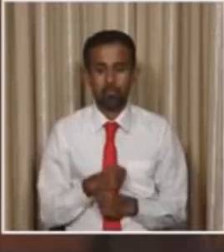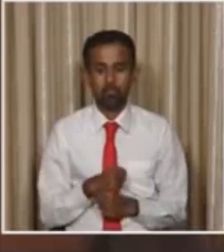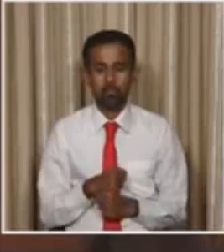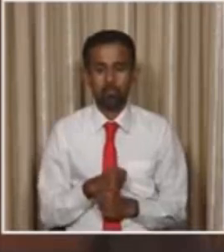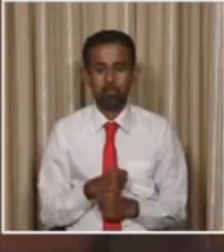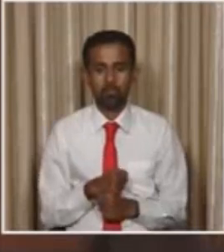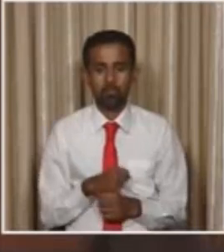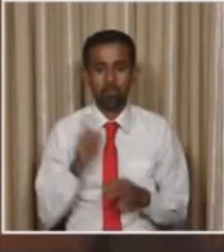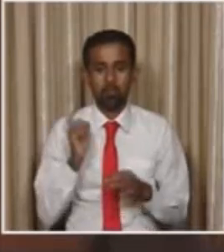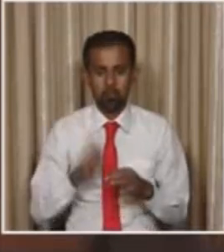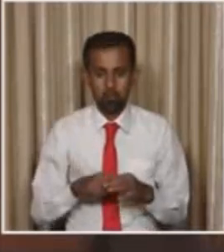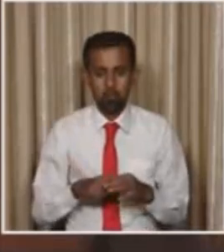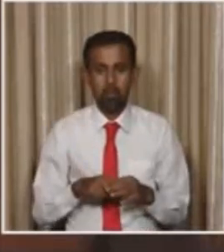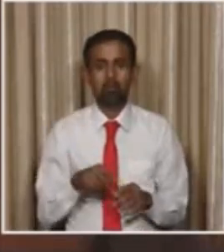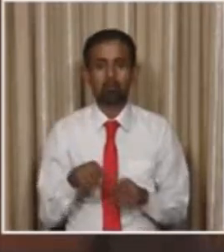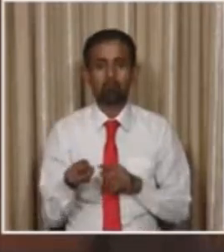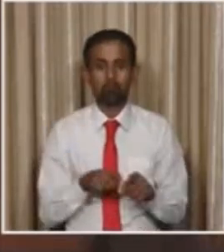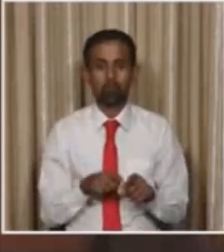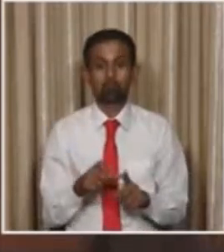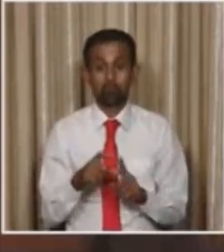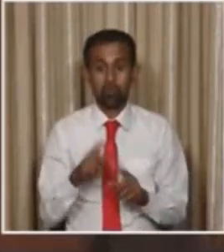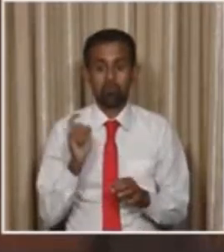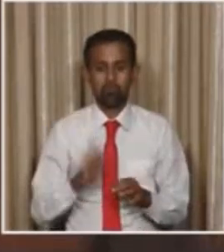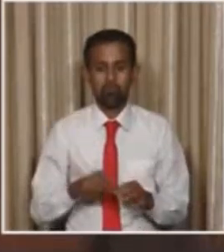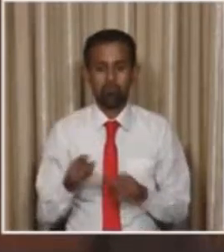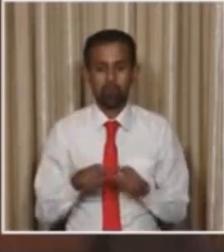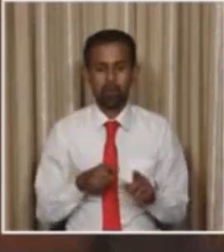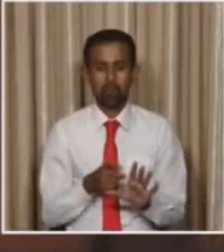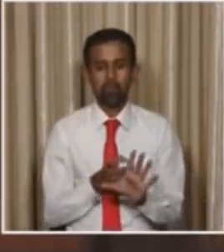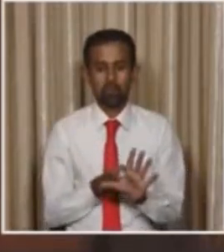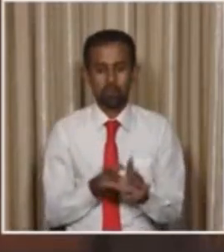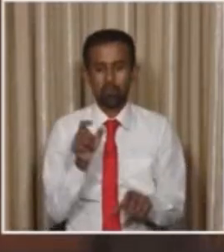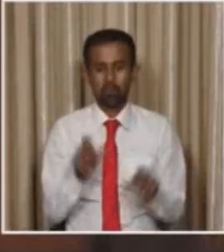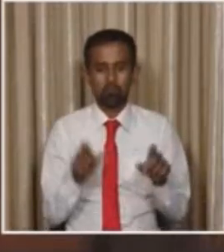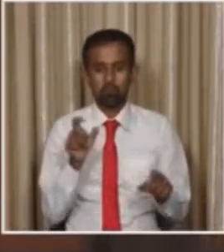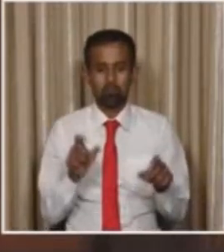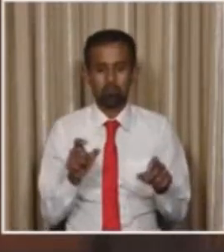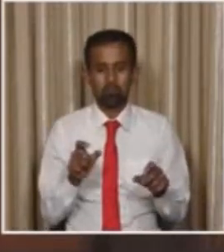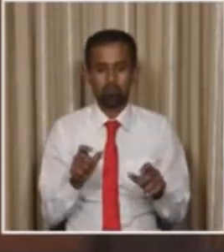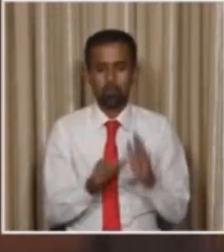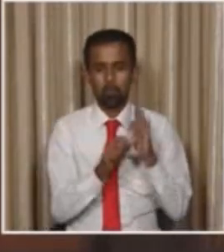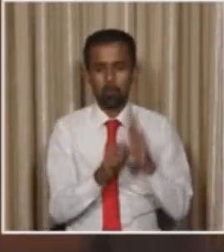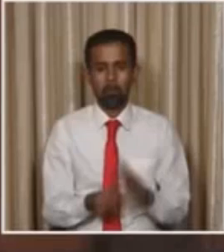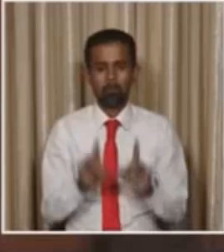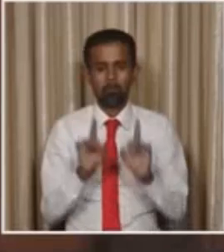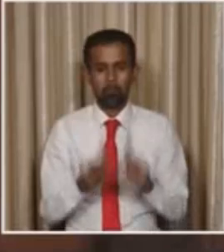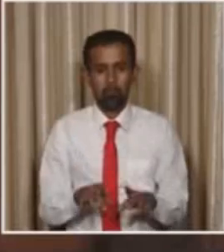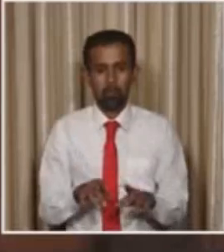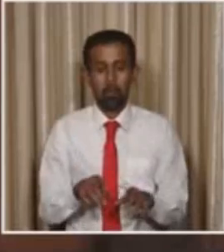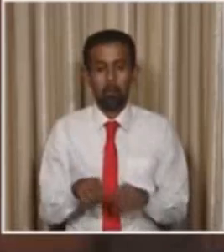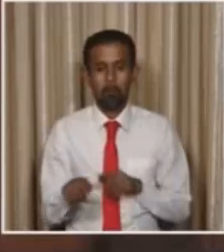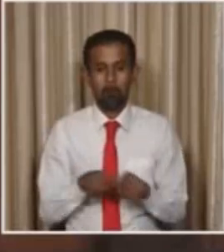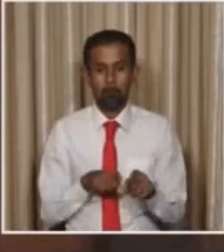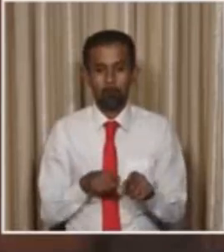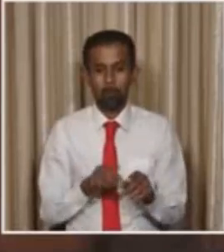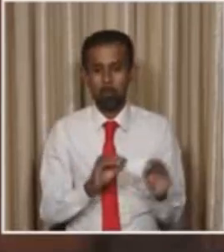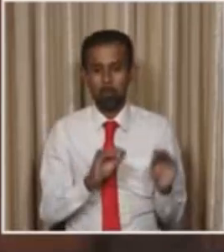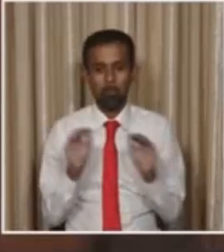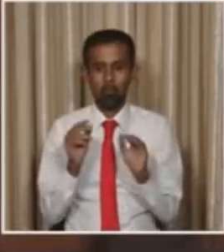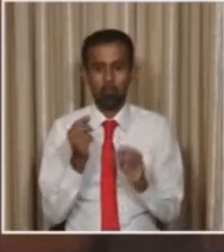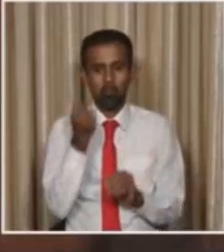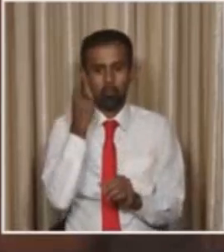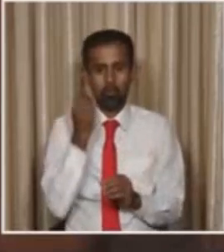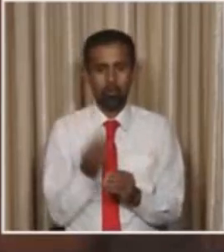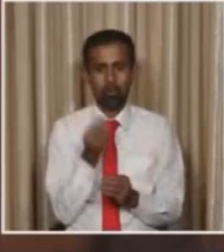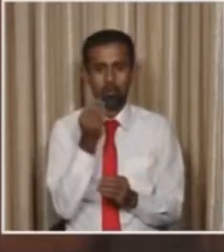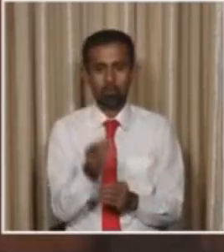இன்று இளைஞர்களுக்கு நடக்கும் ஒரு அநீதியாக இந்த ஒத்திவைக்கும் பிரேரணையை நீங்கள் முன்வைக்கிறது மிகவும் ஒரு வேடிக்கையான ஒரு விடயம். நான் மீண்டும் சொல்கிறேன், இங்கே